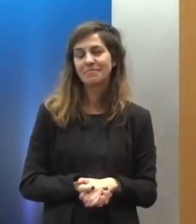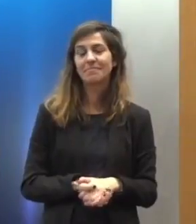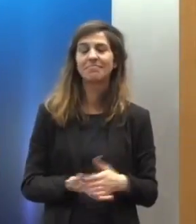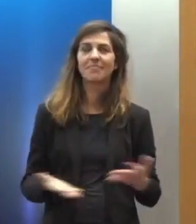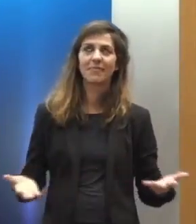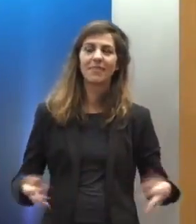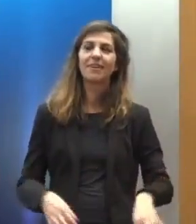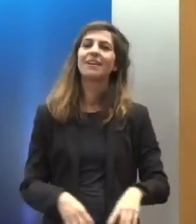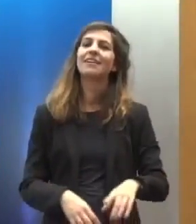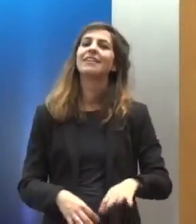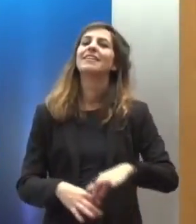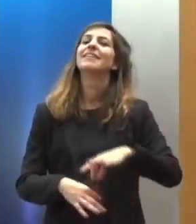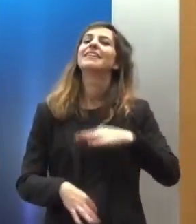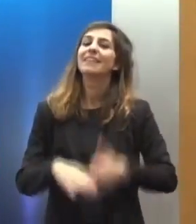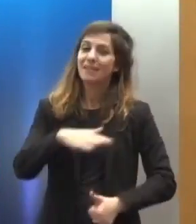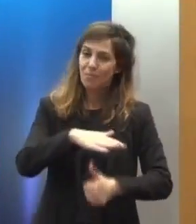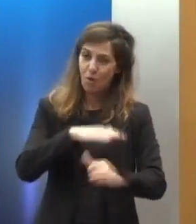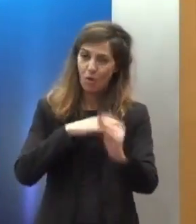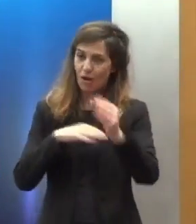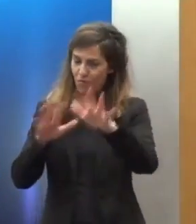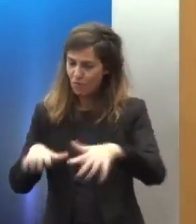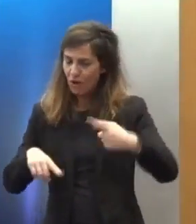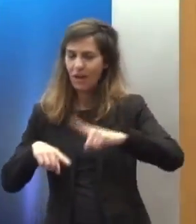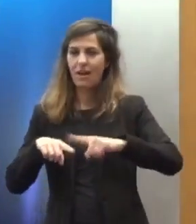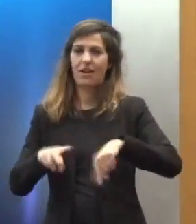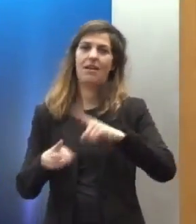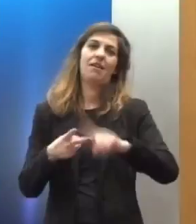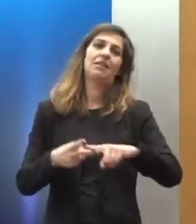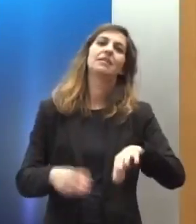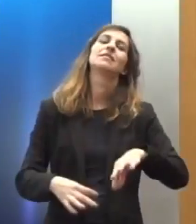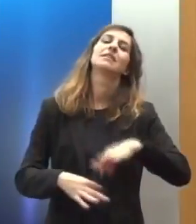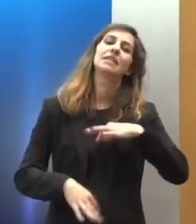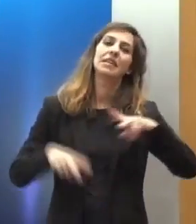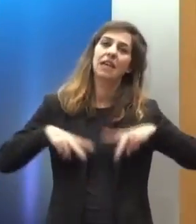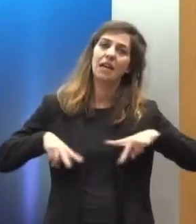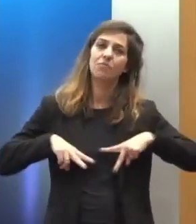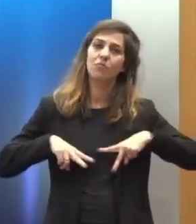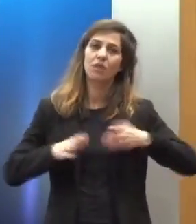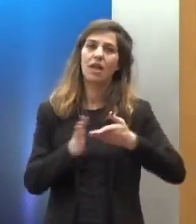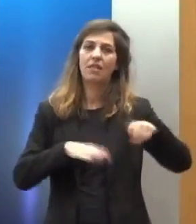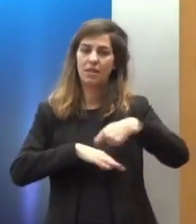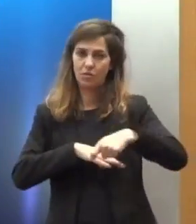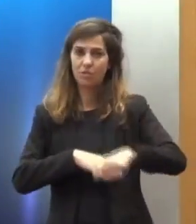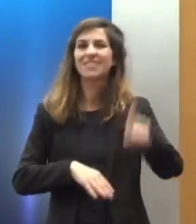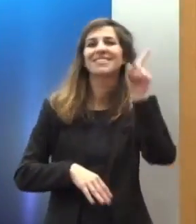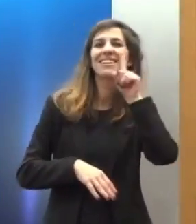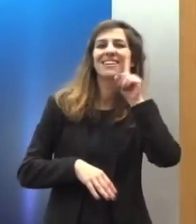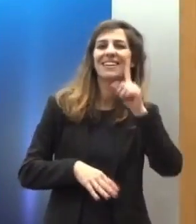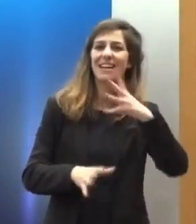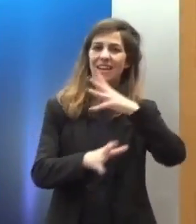Κύριε Πρόεδρε της Βουλής των Ελλήνων, κύριε Υπουργέ Δικαιοσύνης και Ανθρωπίνων Δικαιωμάτων, κυρία Εισαγγελέα του Αρείου